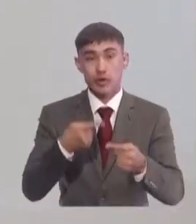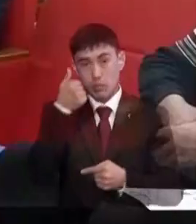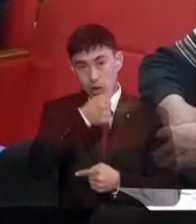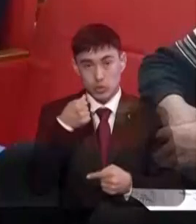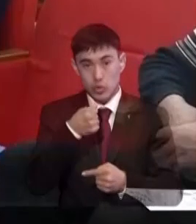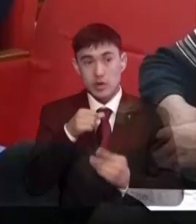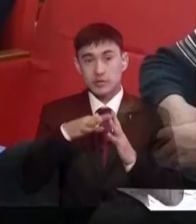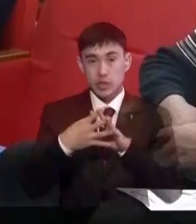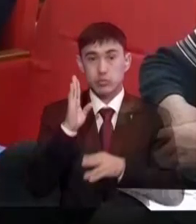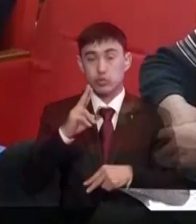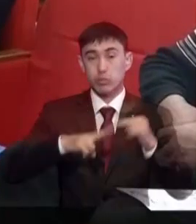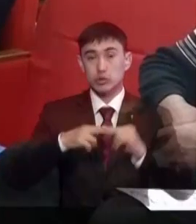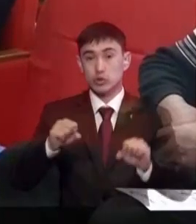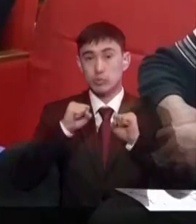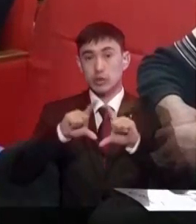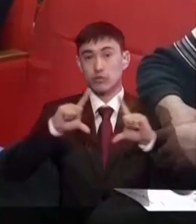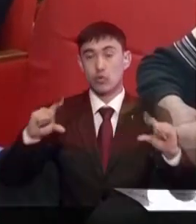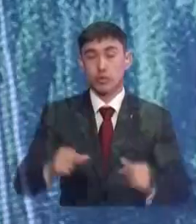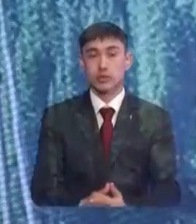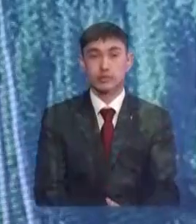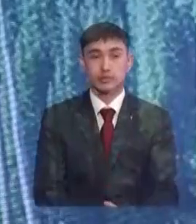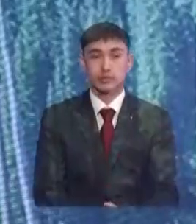в селе будет построен спортивный комплекс.